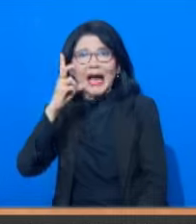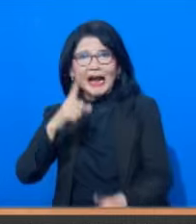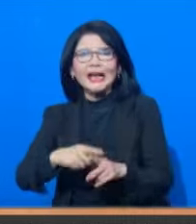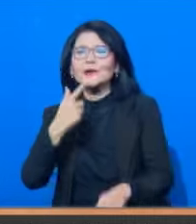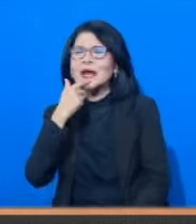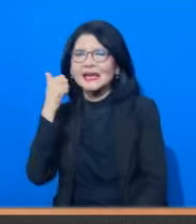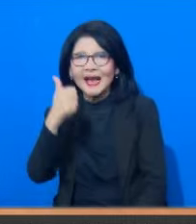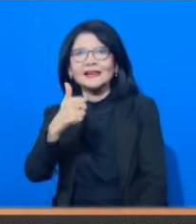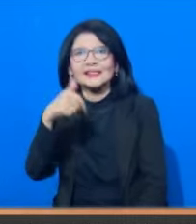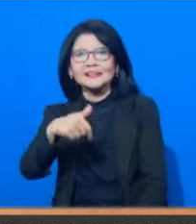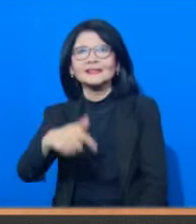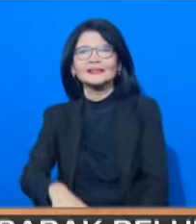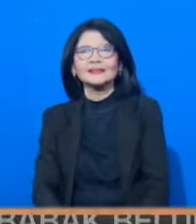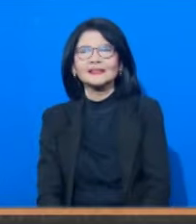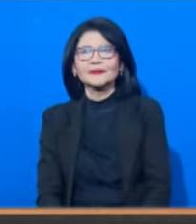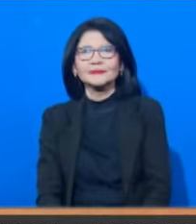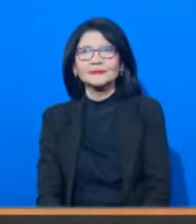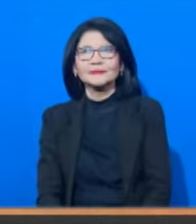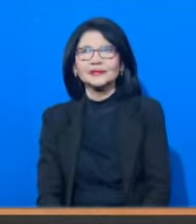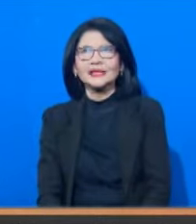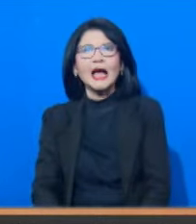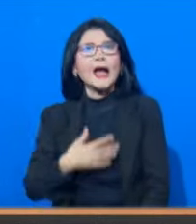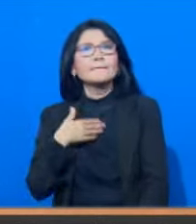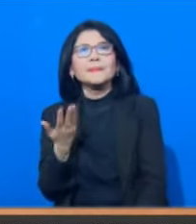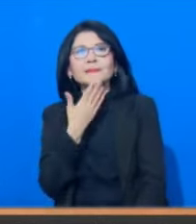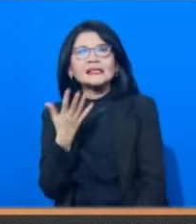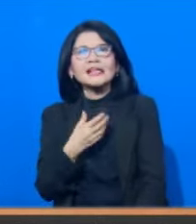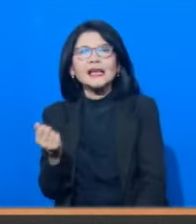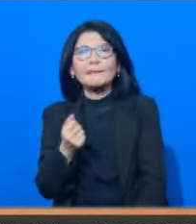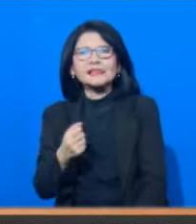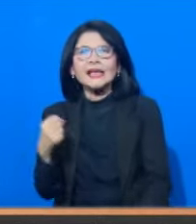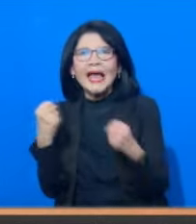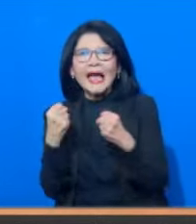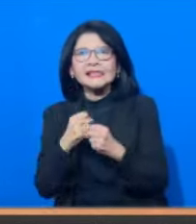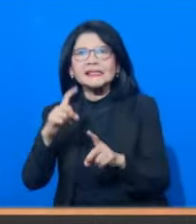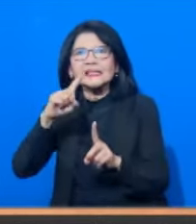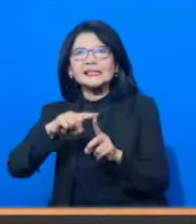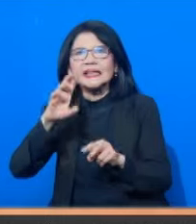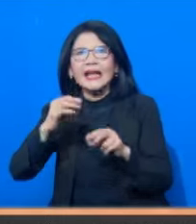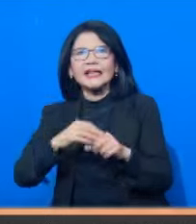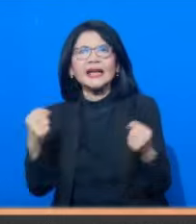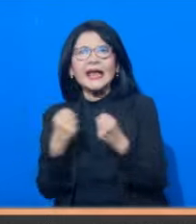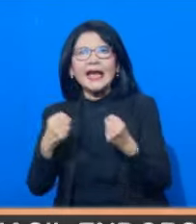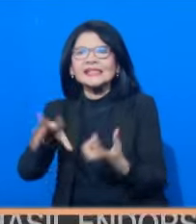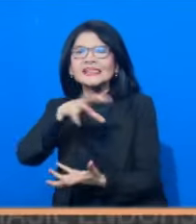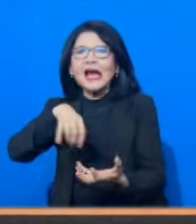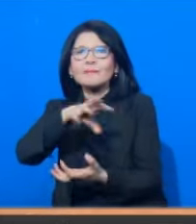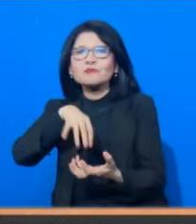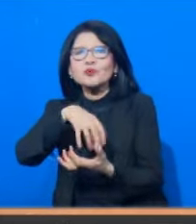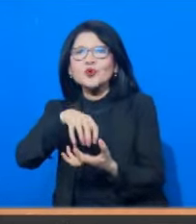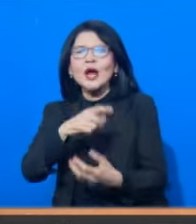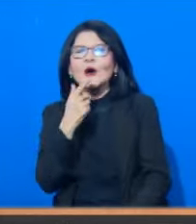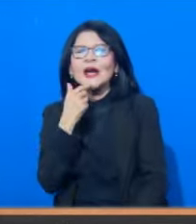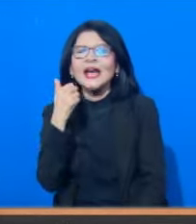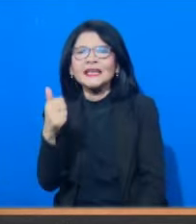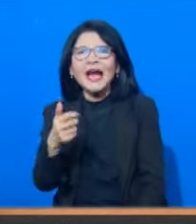enak di sini. Jadi saya biasanya pesen itu esnya es teler sama es campur, karena rasanya enak,